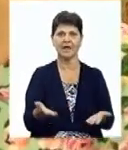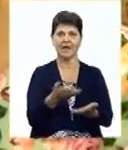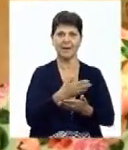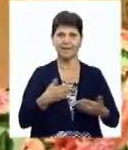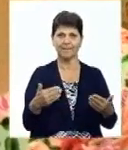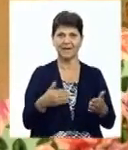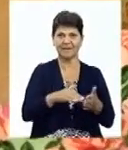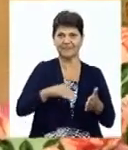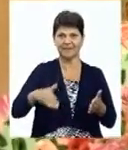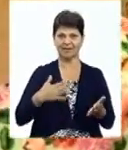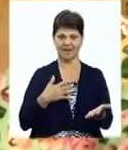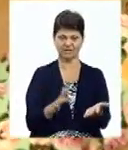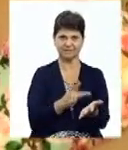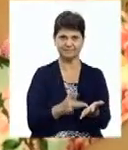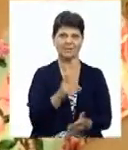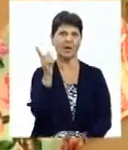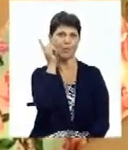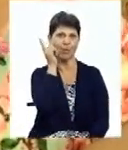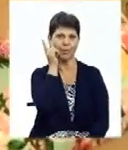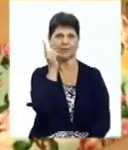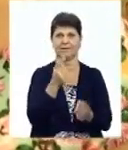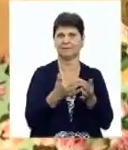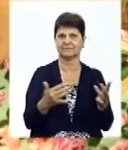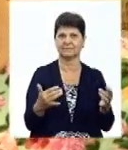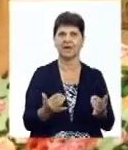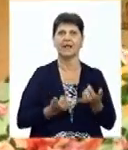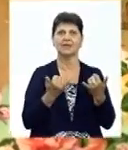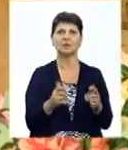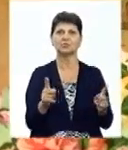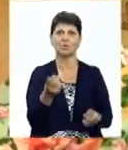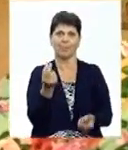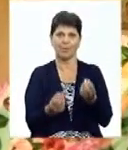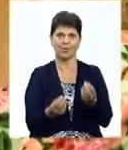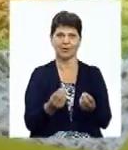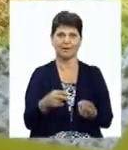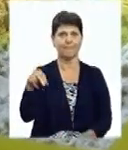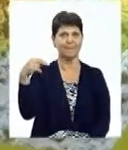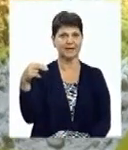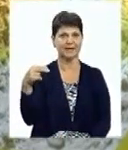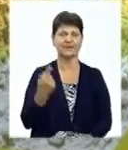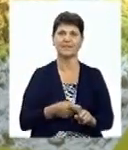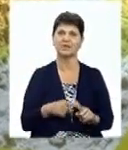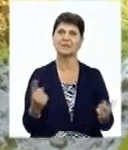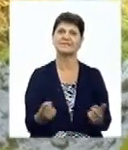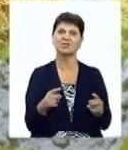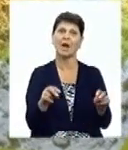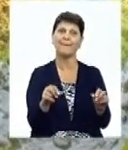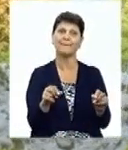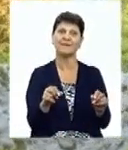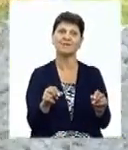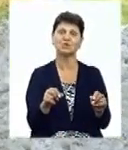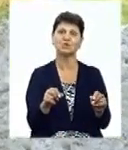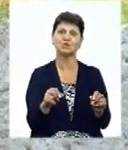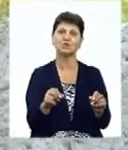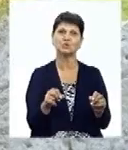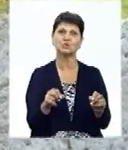від гаджетів, від наших мобільних пристроїв для того, щоб погратися на перерві. А це звичайний пісок, який під дією